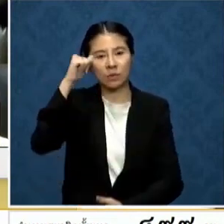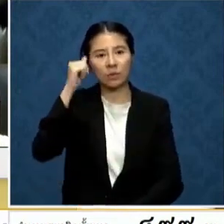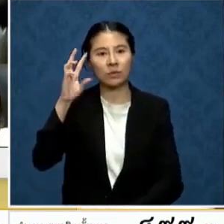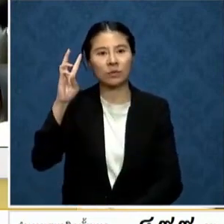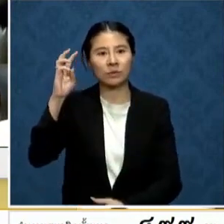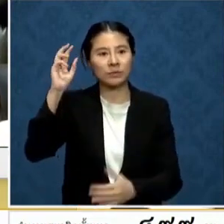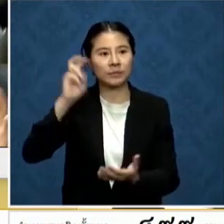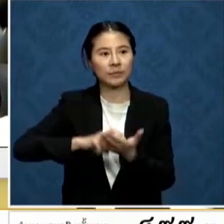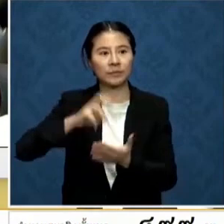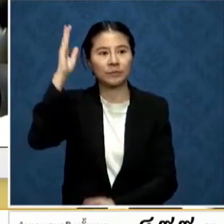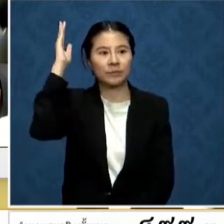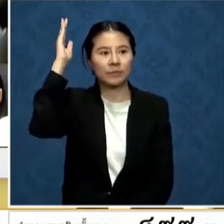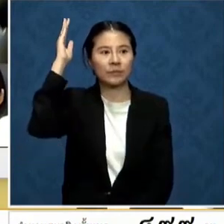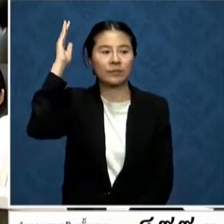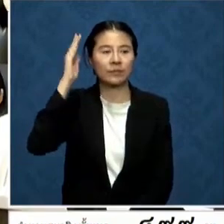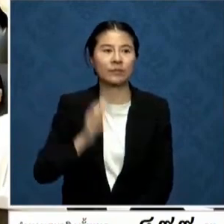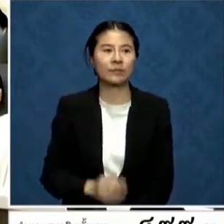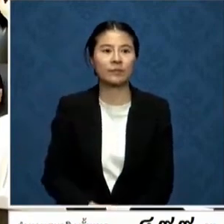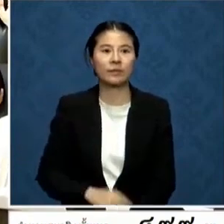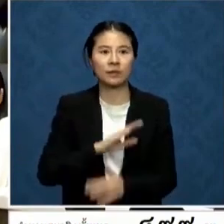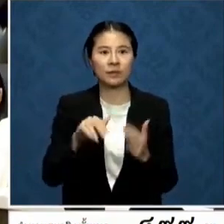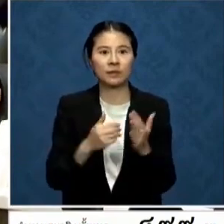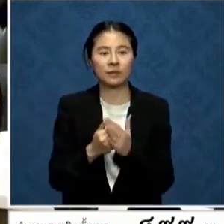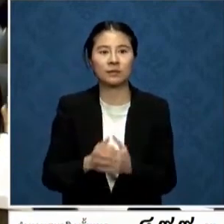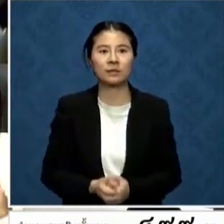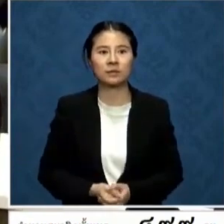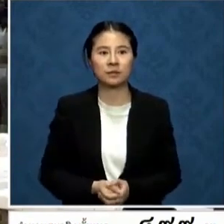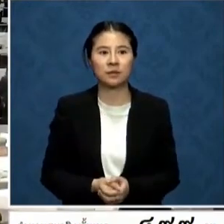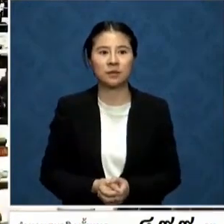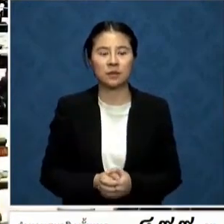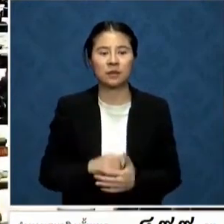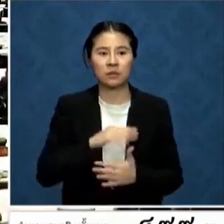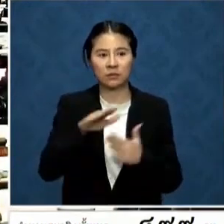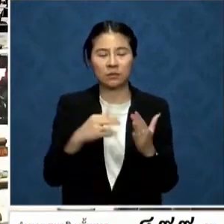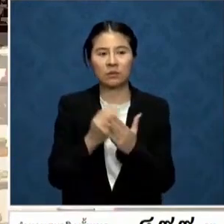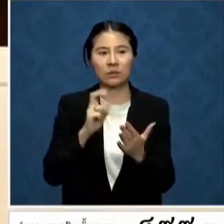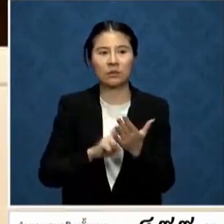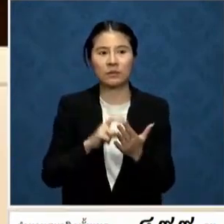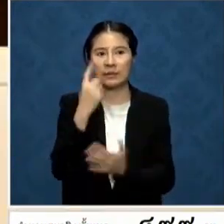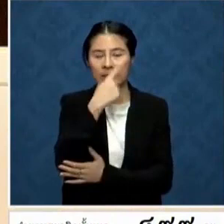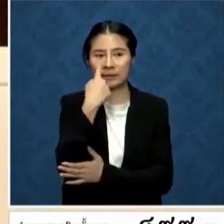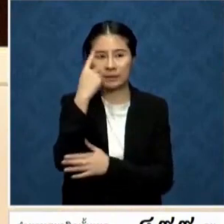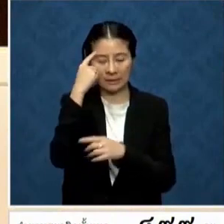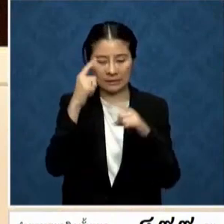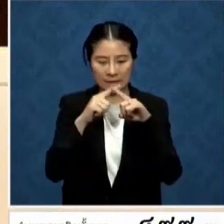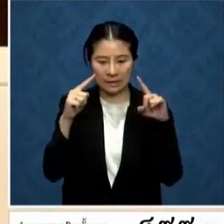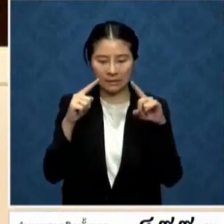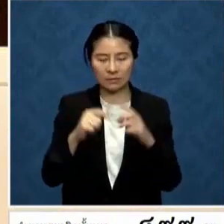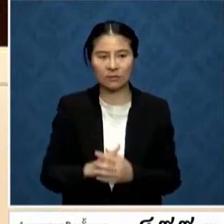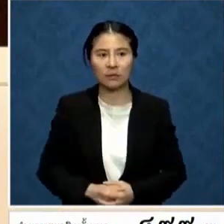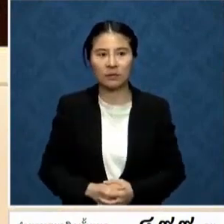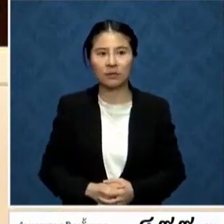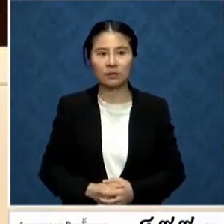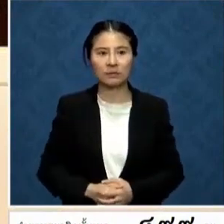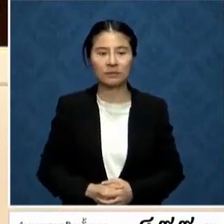ด้วยครับขอบคุณครับท่านประธานครับครับมีผู้รับรองถูกต้องนะครับมีสมาชิกท่านใดเห็นเป็นอย่างอื่นมครับกับยติข้อนี้